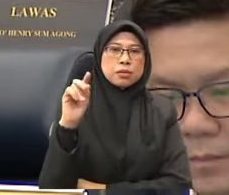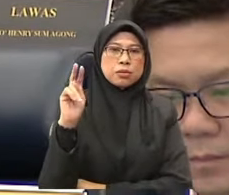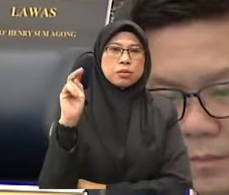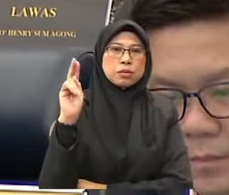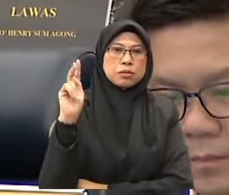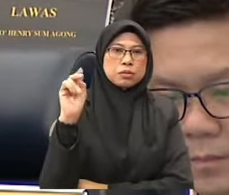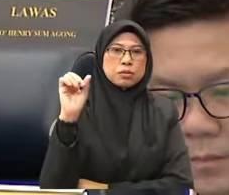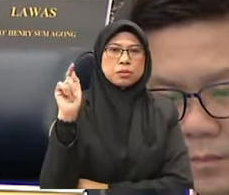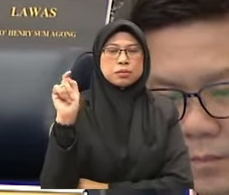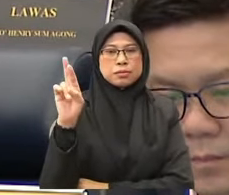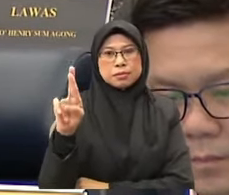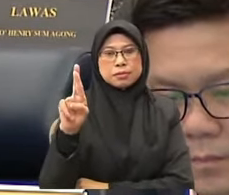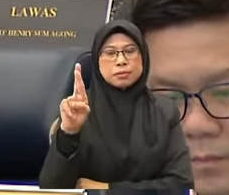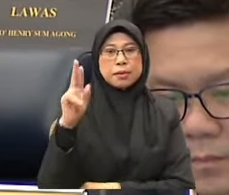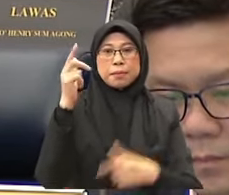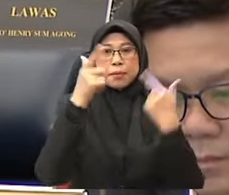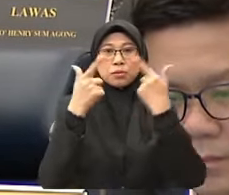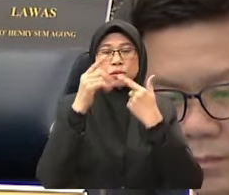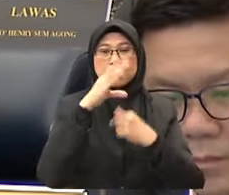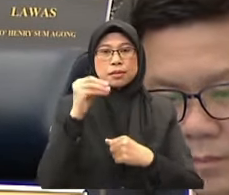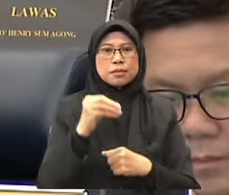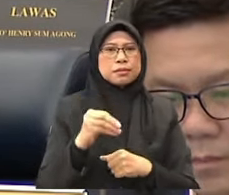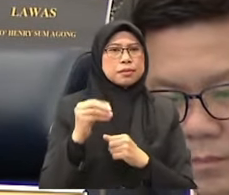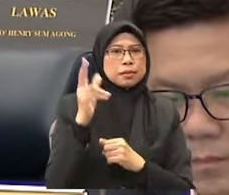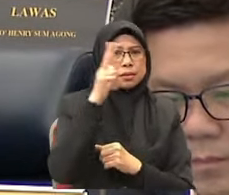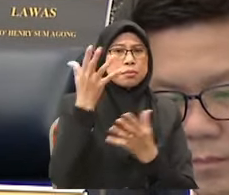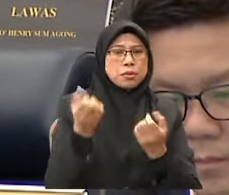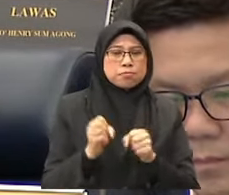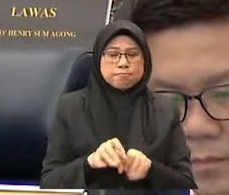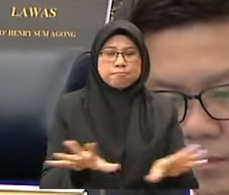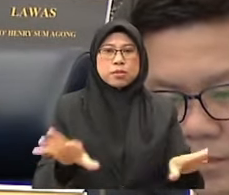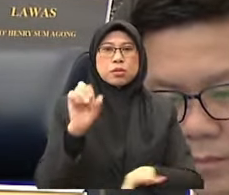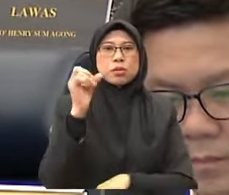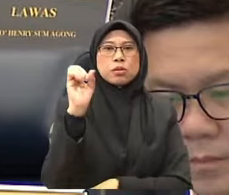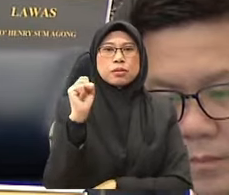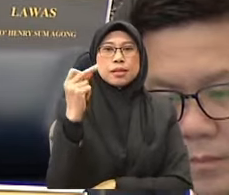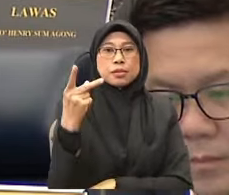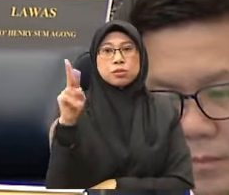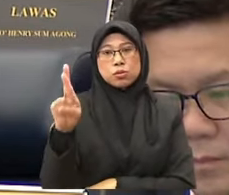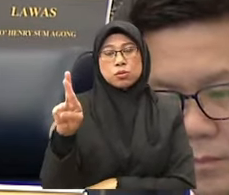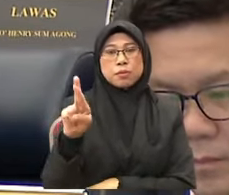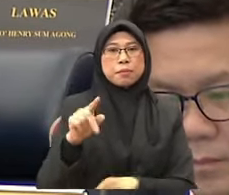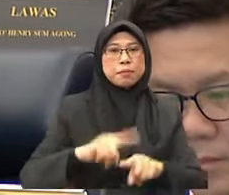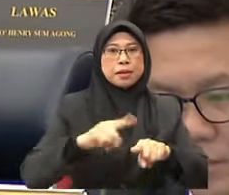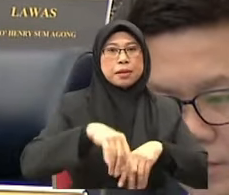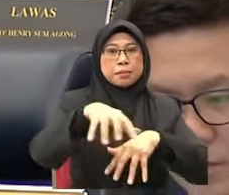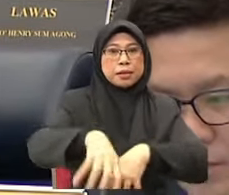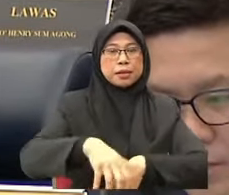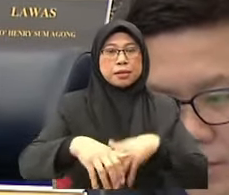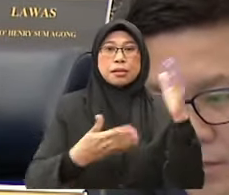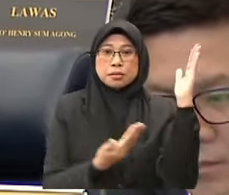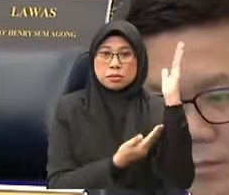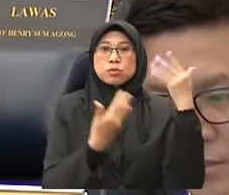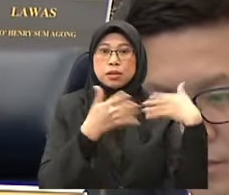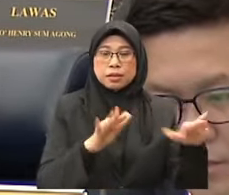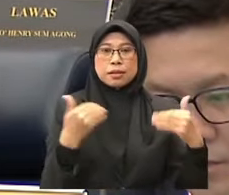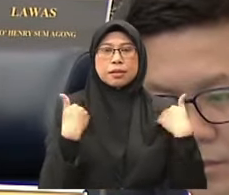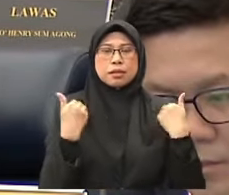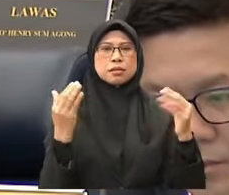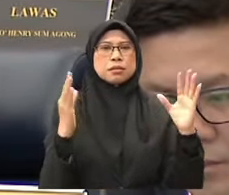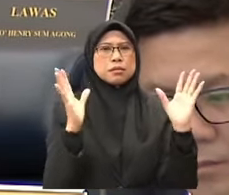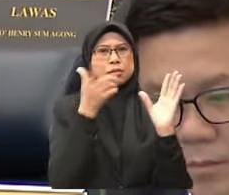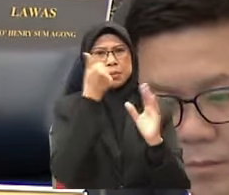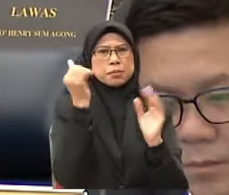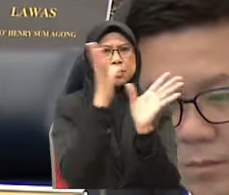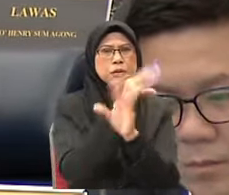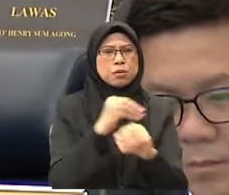pelancongan? Adakah kerajaan berhasrat untuk memperluaskan lagi fungsi SCOR kepada pelbagai jenis pertanian selain sawit, memandangkan Sarawak mempunyai